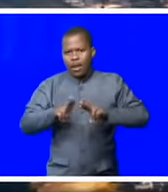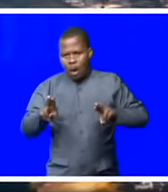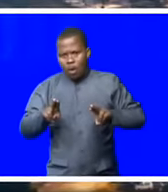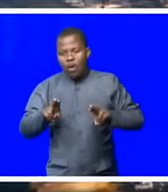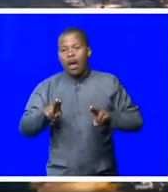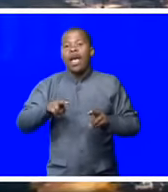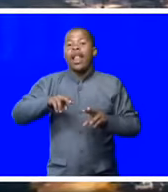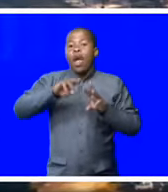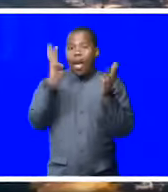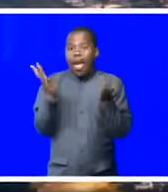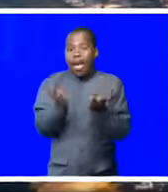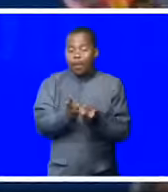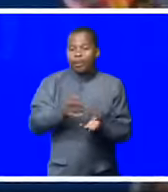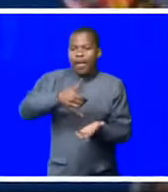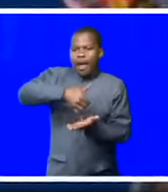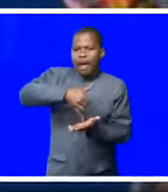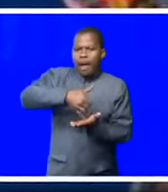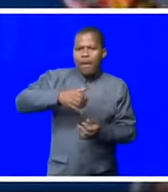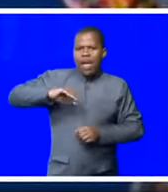mnyaka losekudulu.